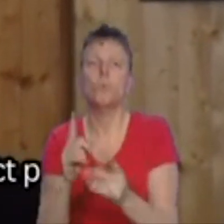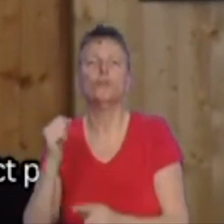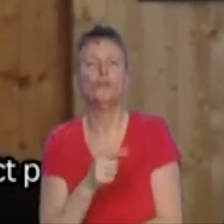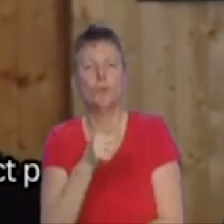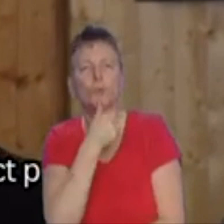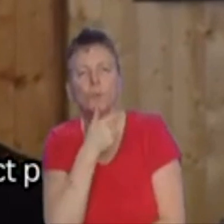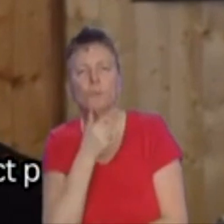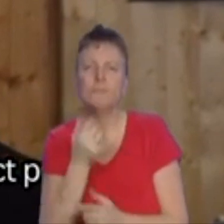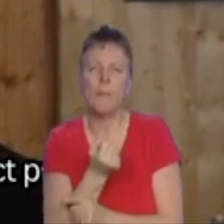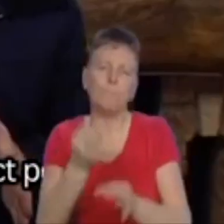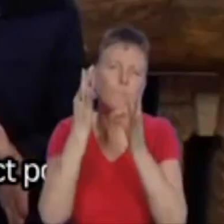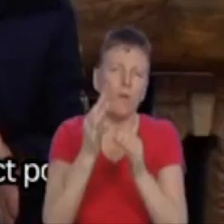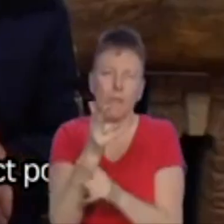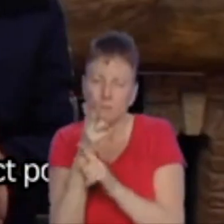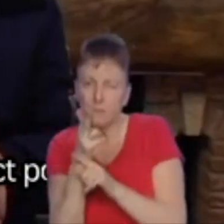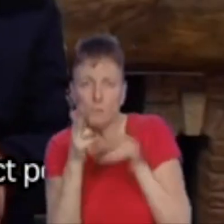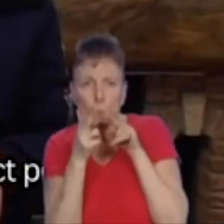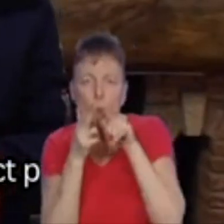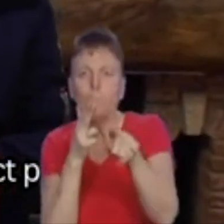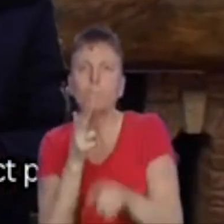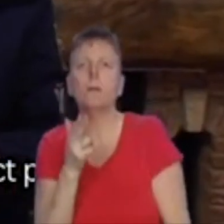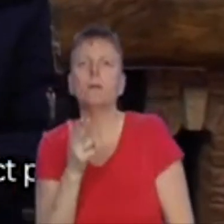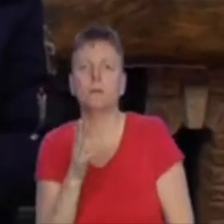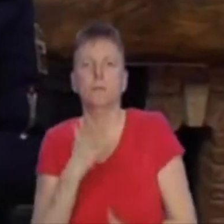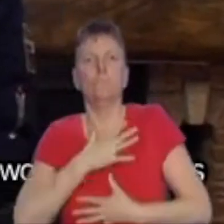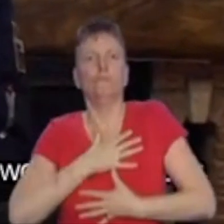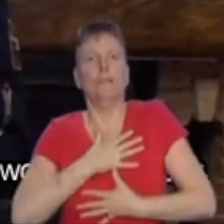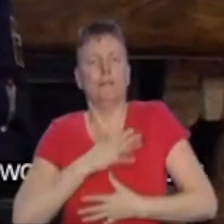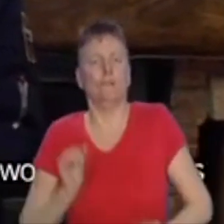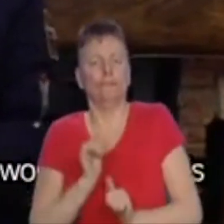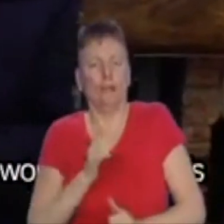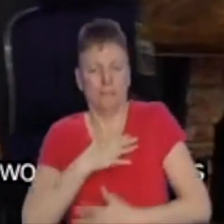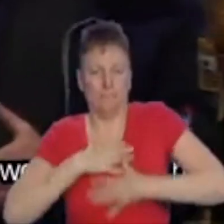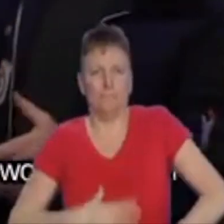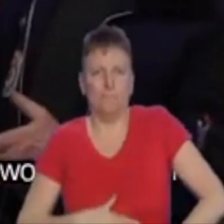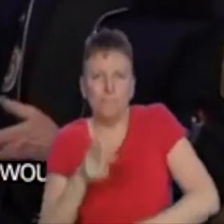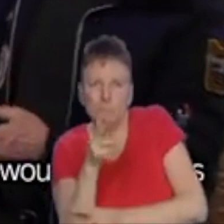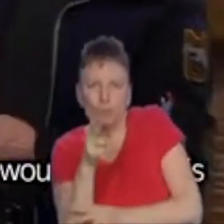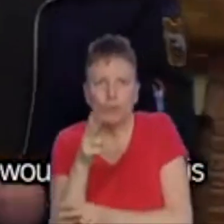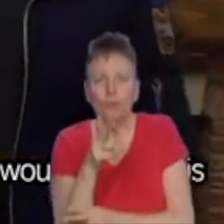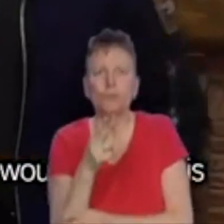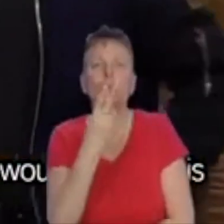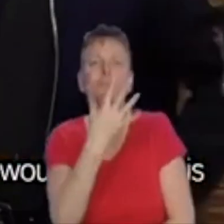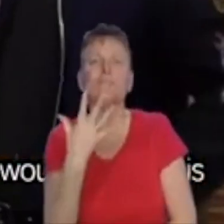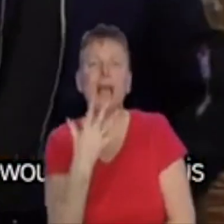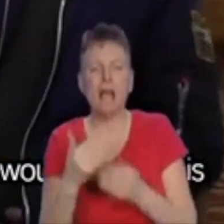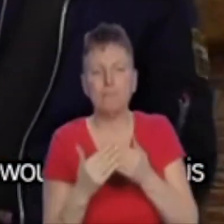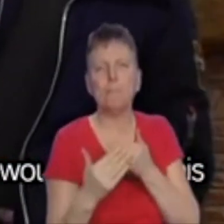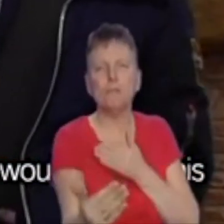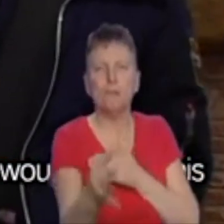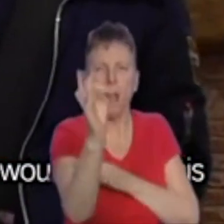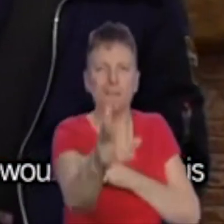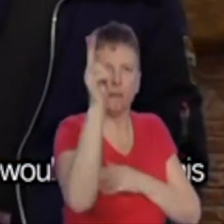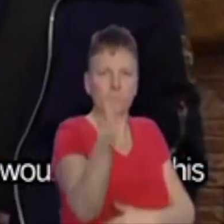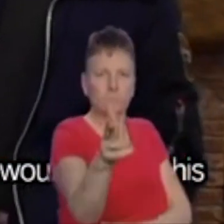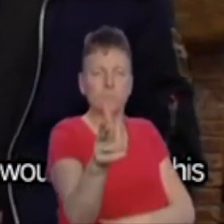la respiration, à la position idéale déjà. Elle peut différer entre chaque tireur. La position 25 mètres idéale, c'est